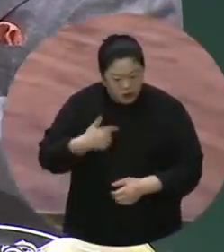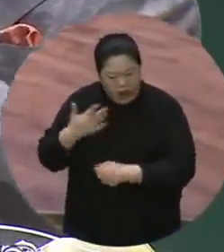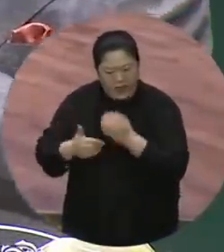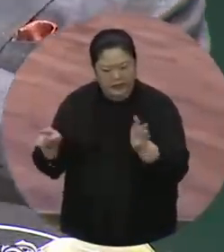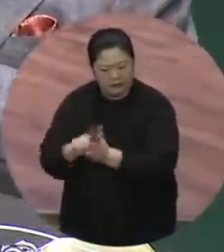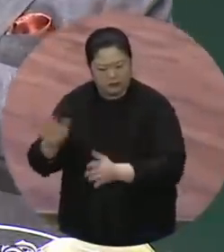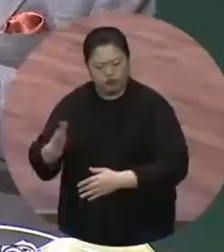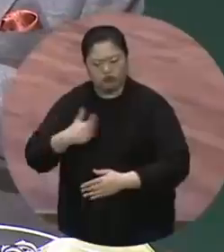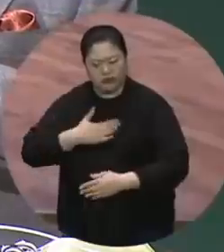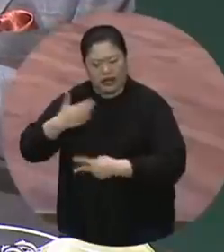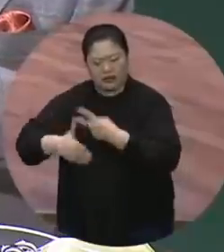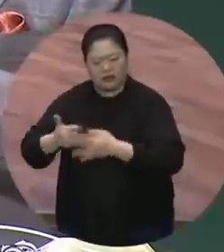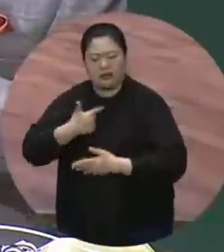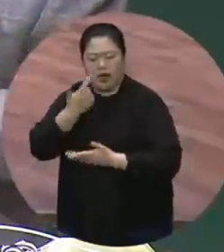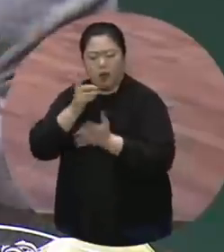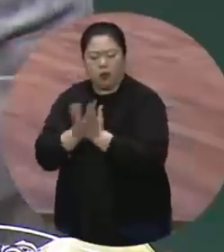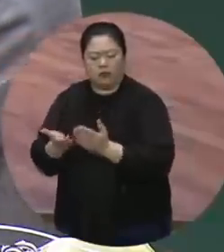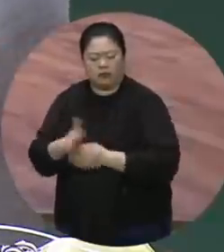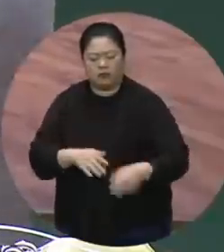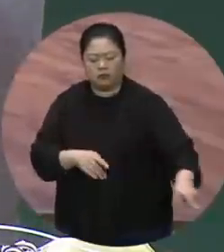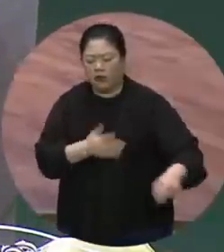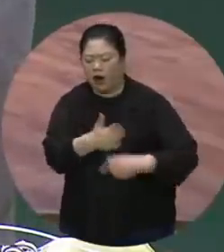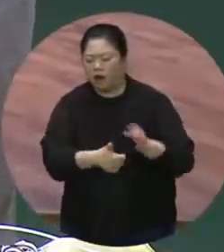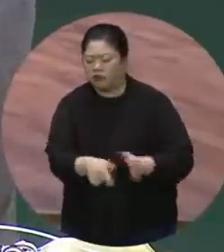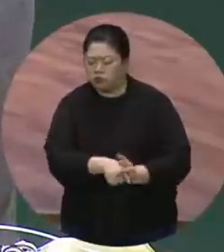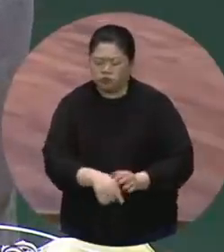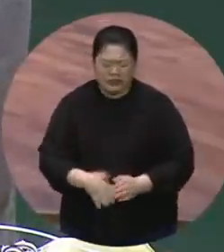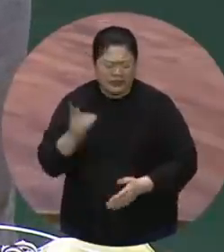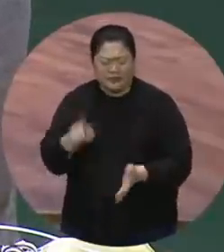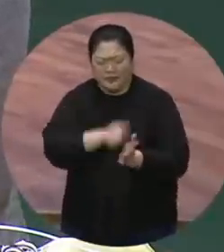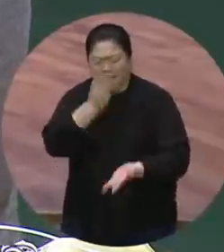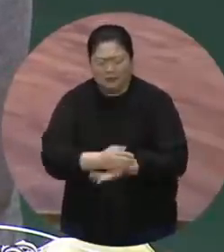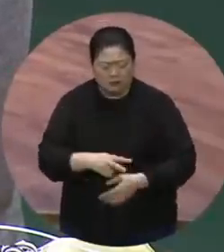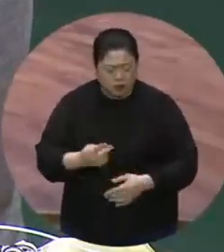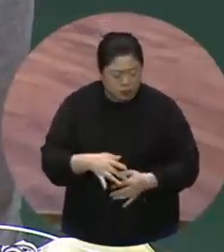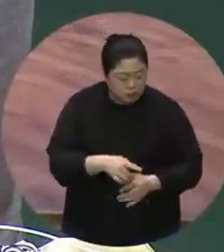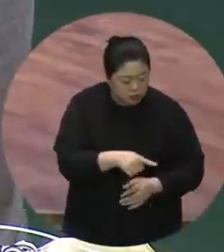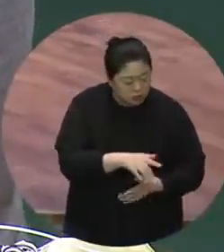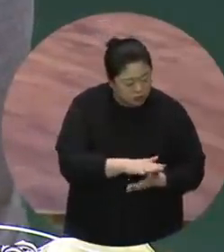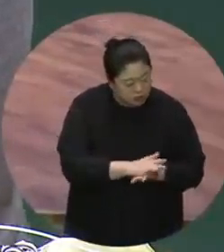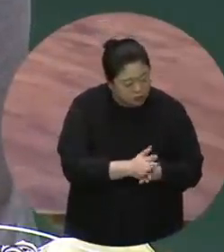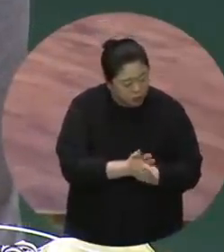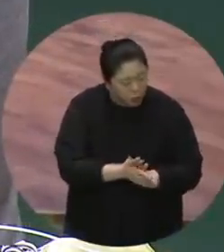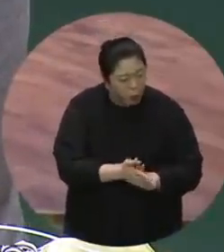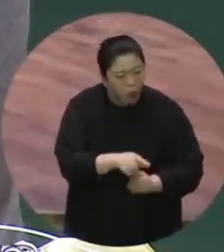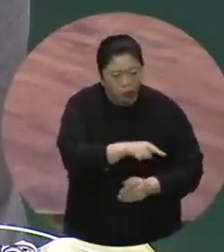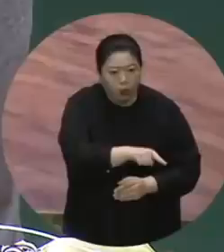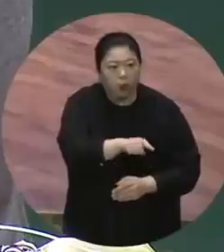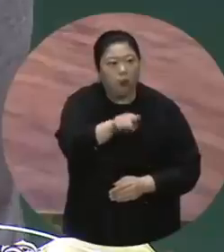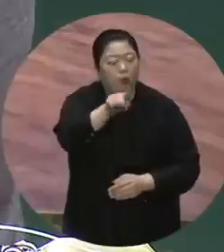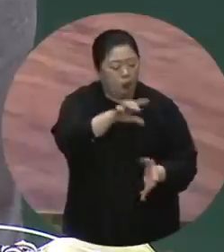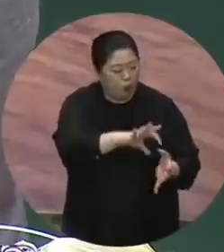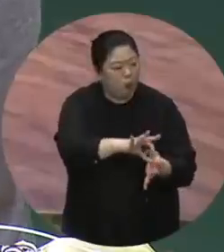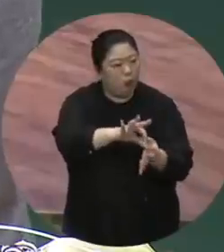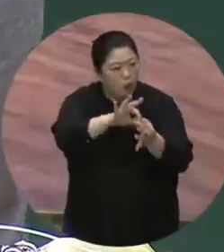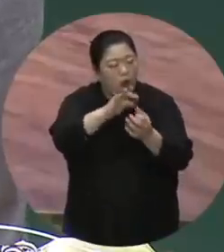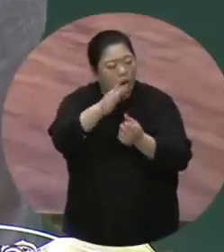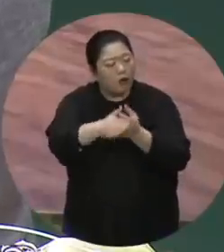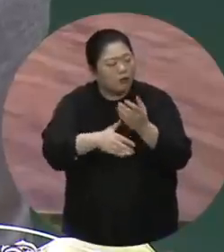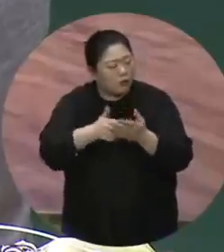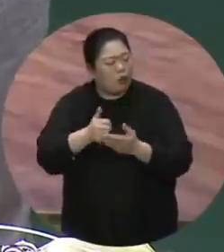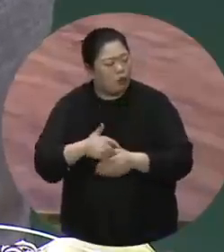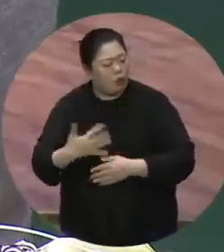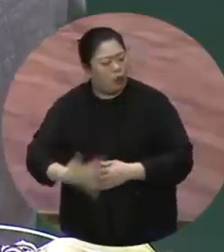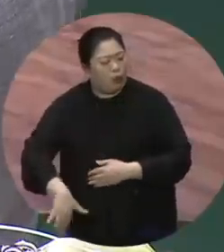하나님께 영광 돌리잖아요. 하나님께 영광. 아멘. 하나님께 영광. 이것이